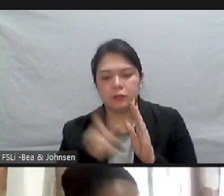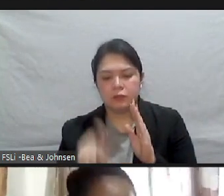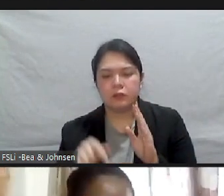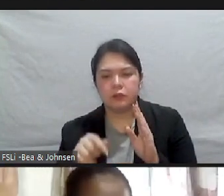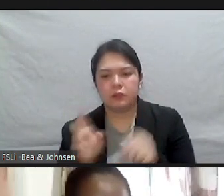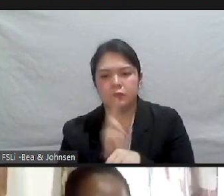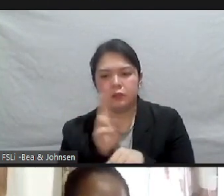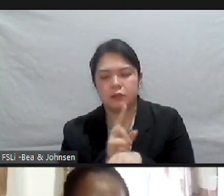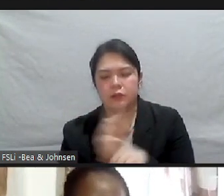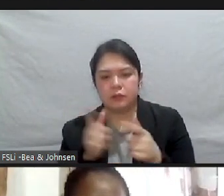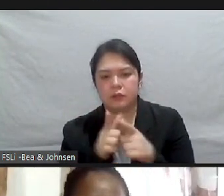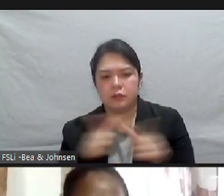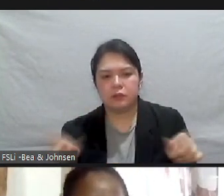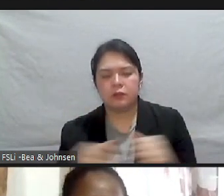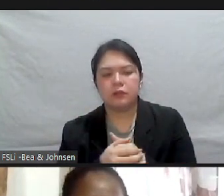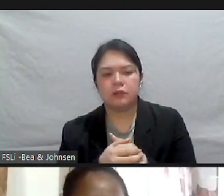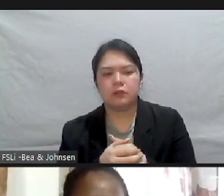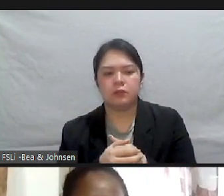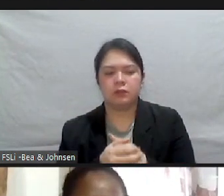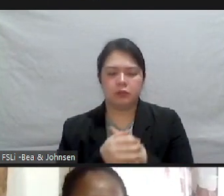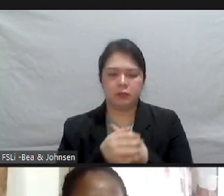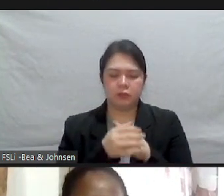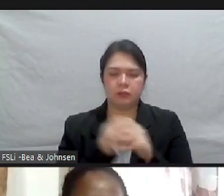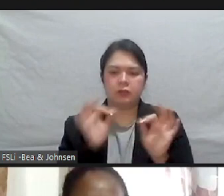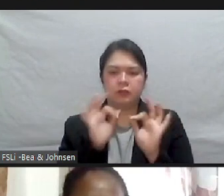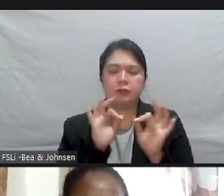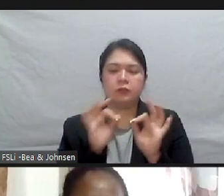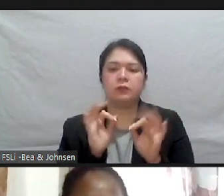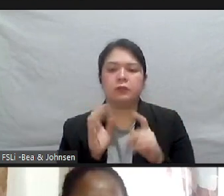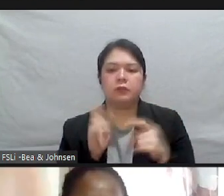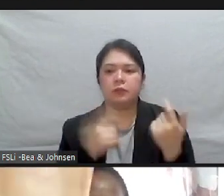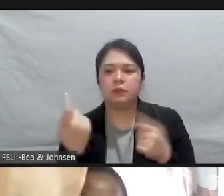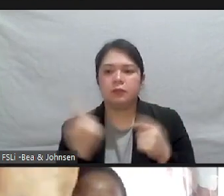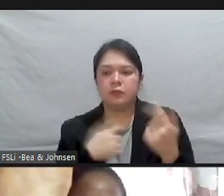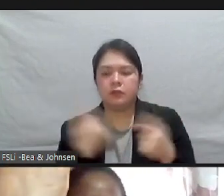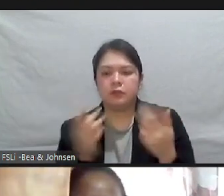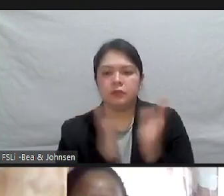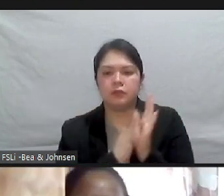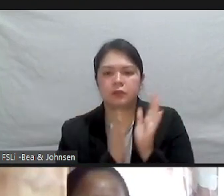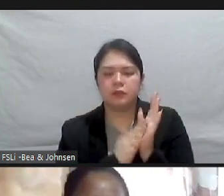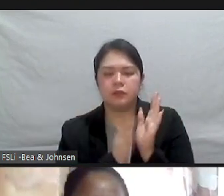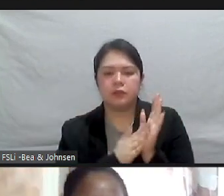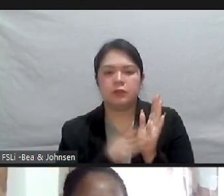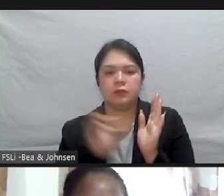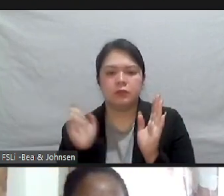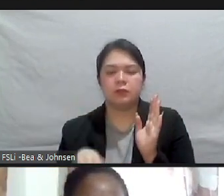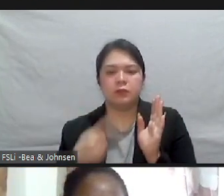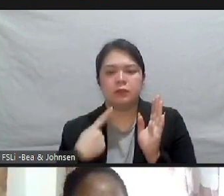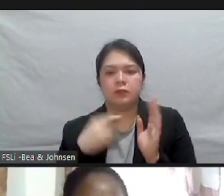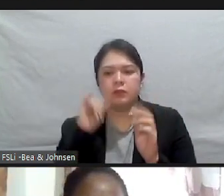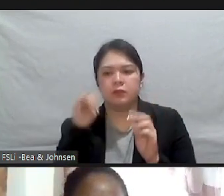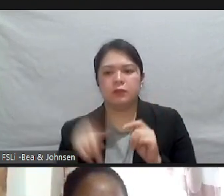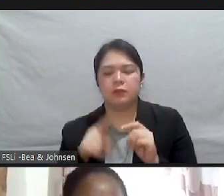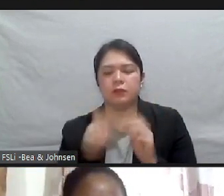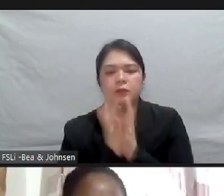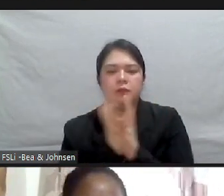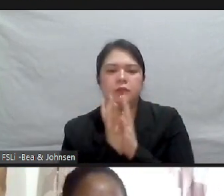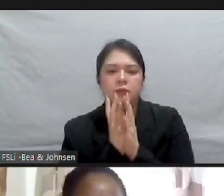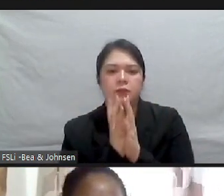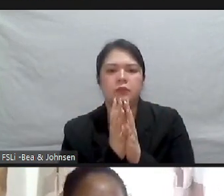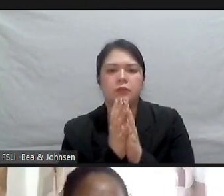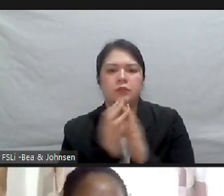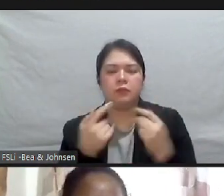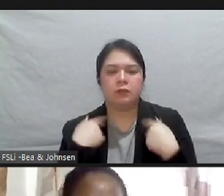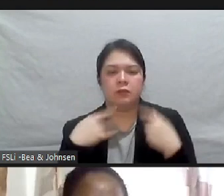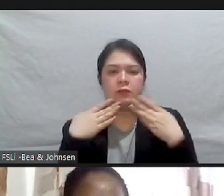no? Kaya talagang kung tatanggalin ito sa mga ibang schools, dapat yung mga IP communities na talagang may concern